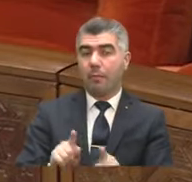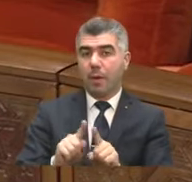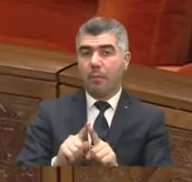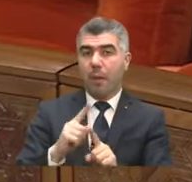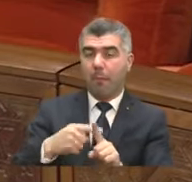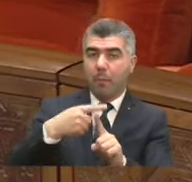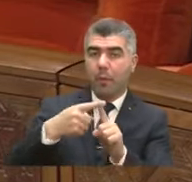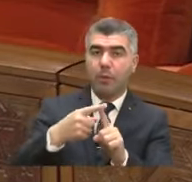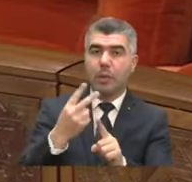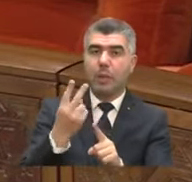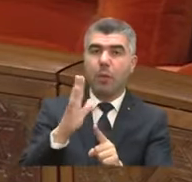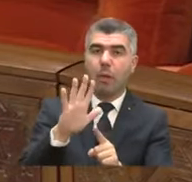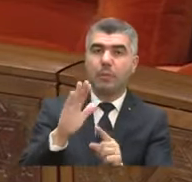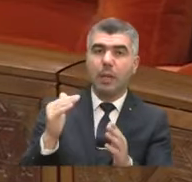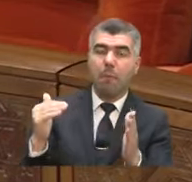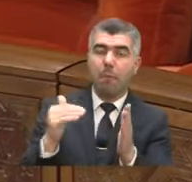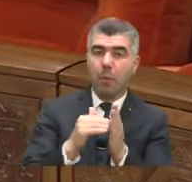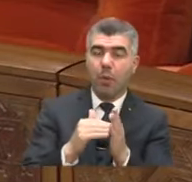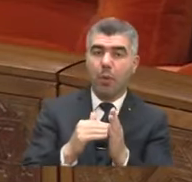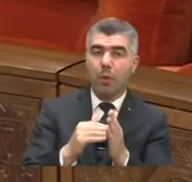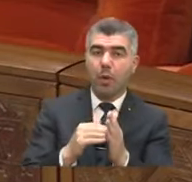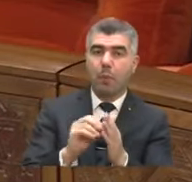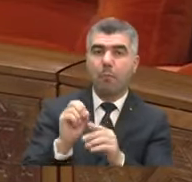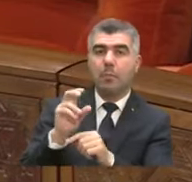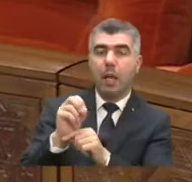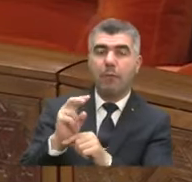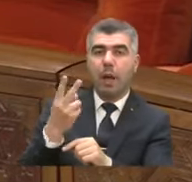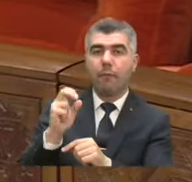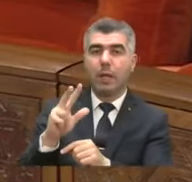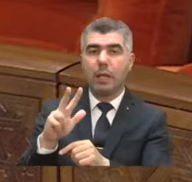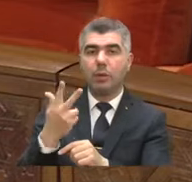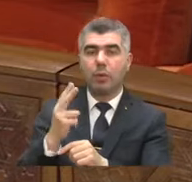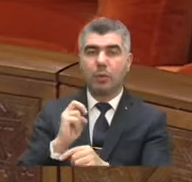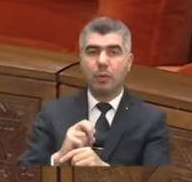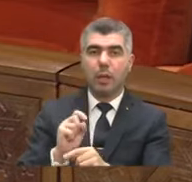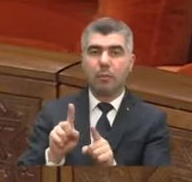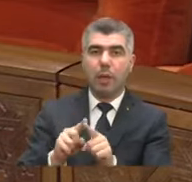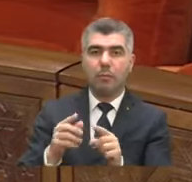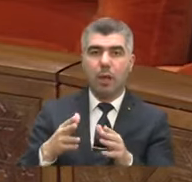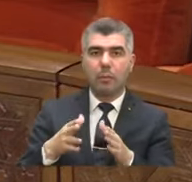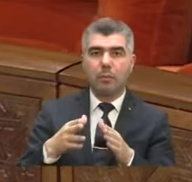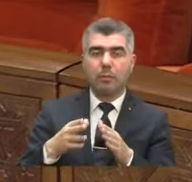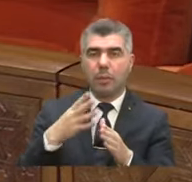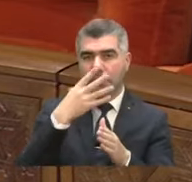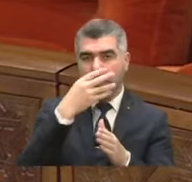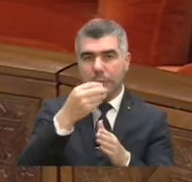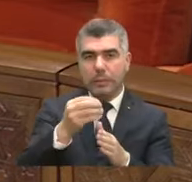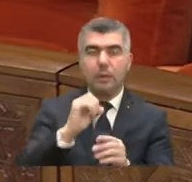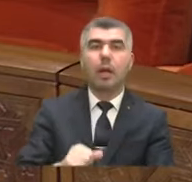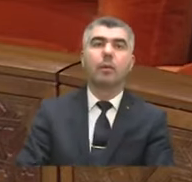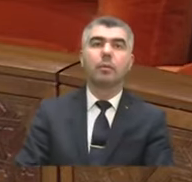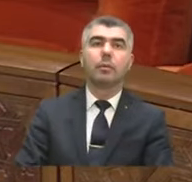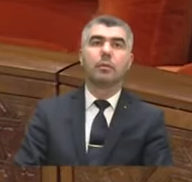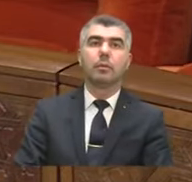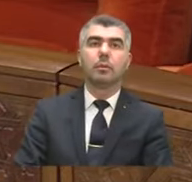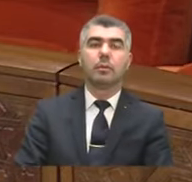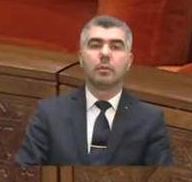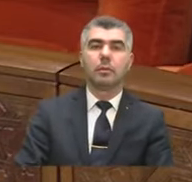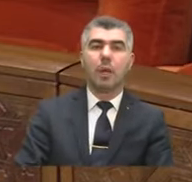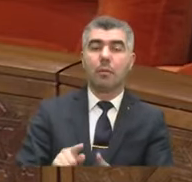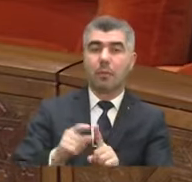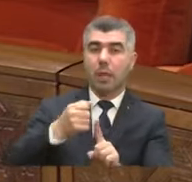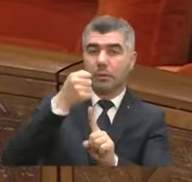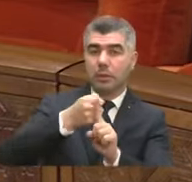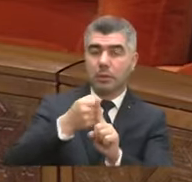يفوق 52 مليون من المسافر سنة 23، منها 5 بواسطة البراق. موازاة مع ذلك يقوم المكتب في